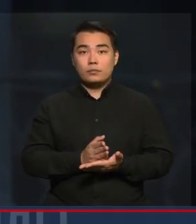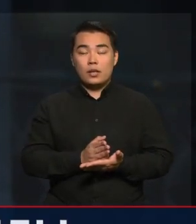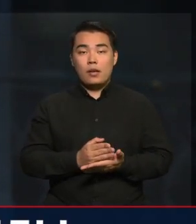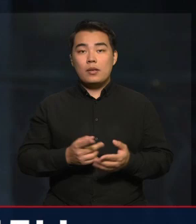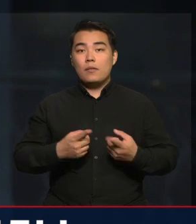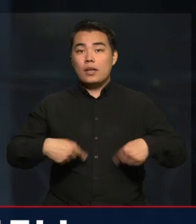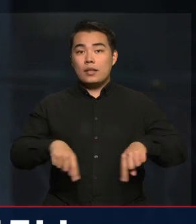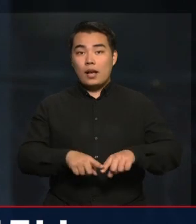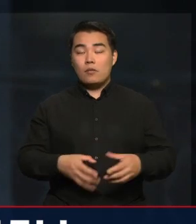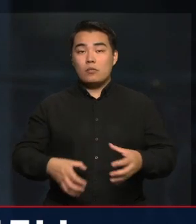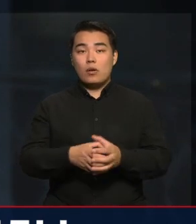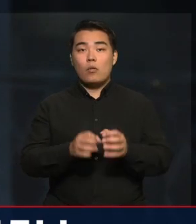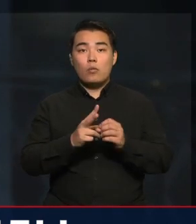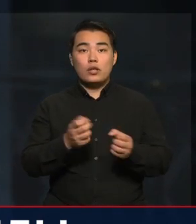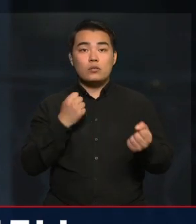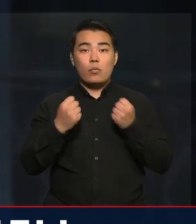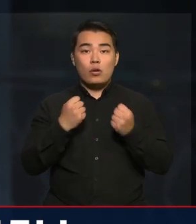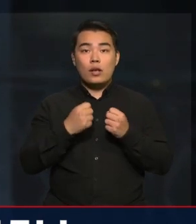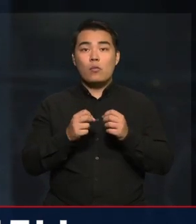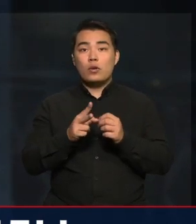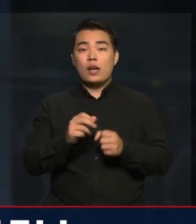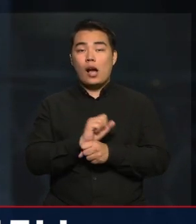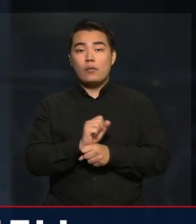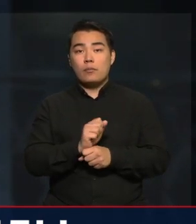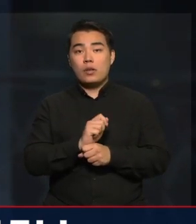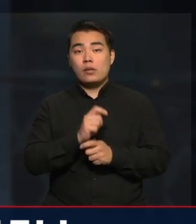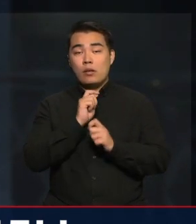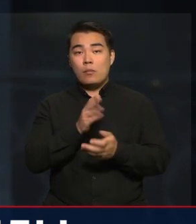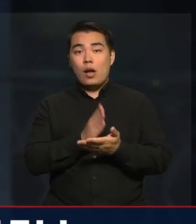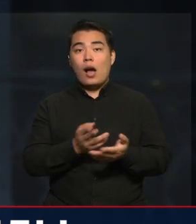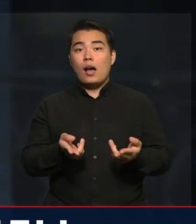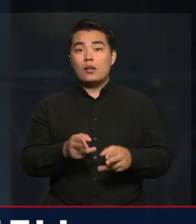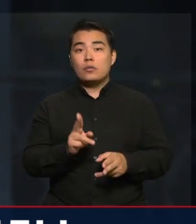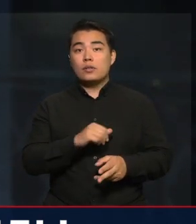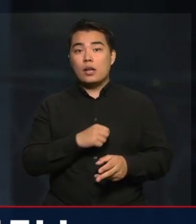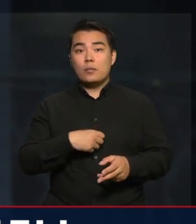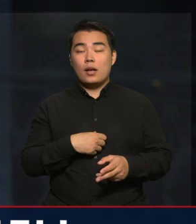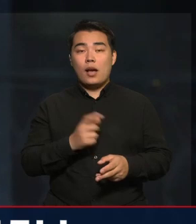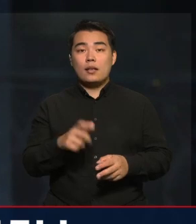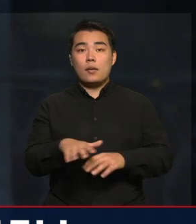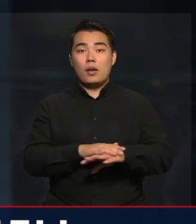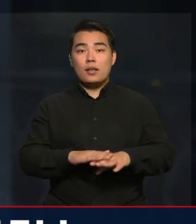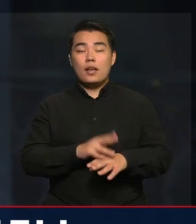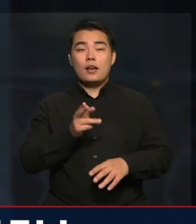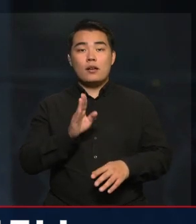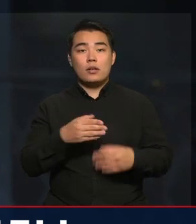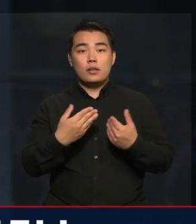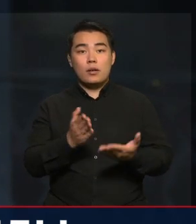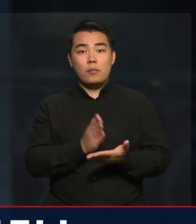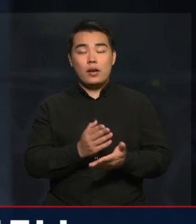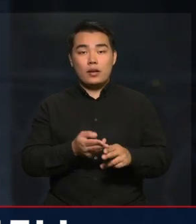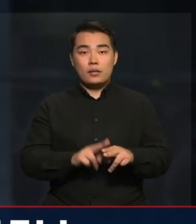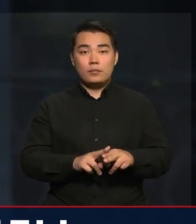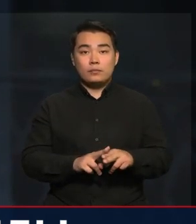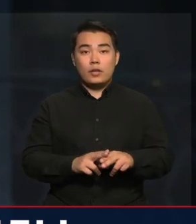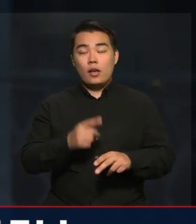федерация тарапынан 12 спортшыға 12 автокөлік мінгізіп жатыр. Қалған федерация тараптары пәтер беріп жатыр деген сияқты.